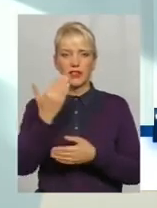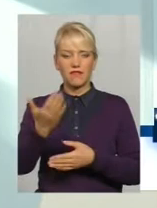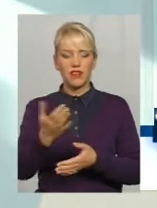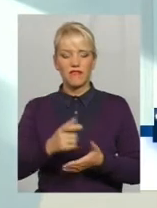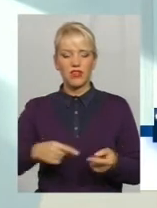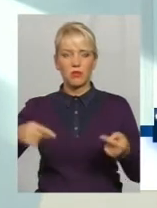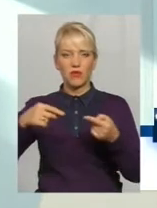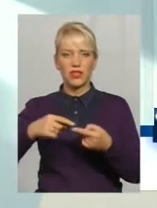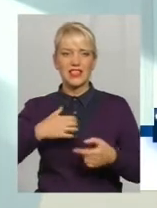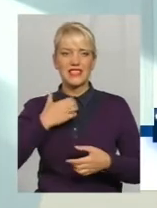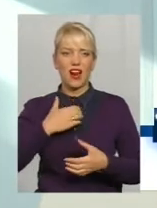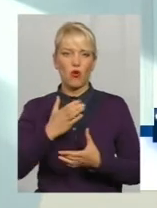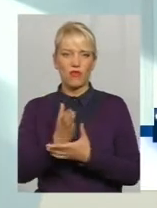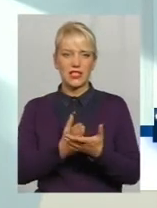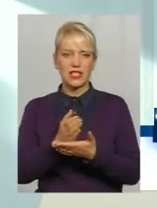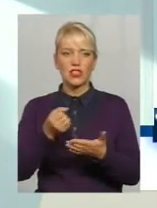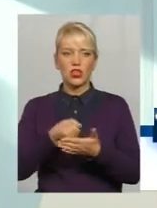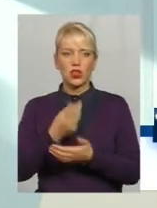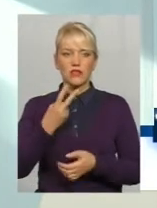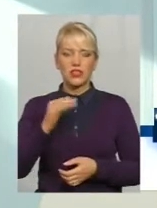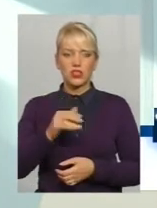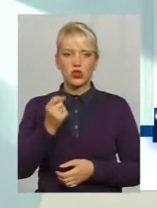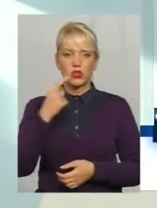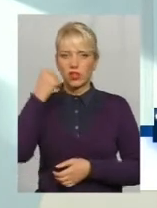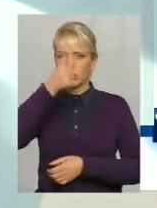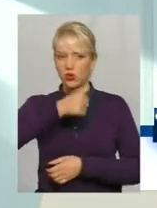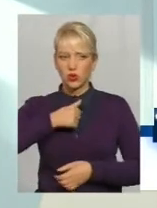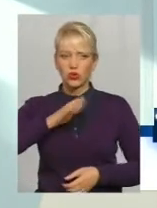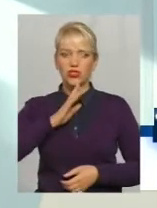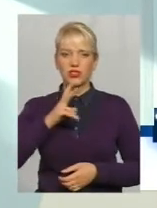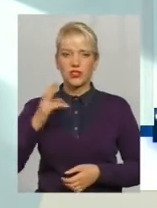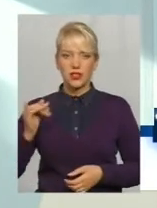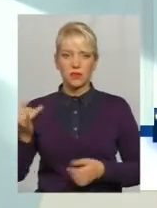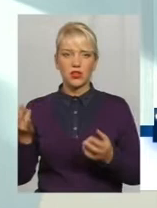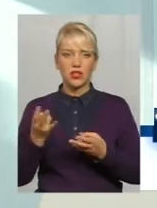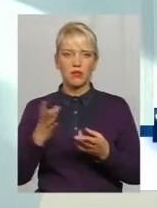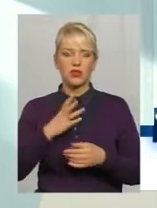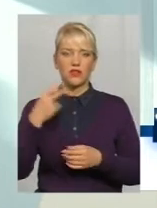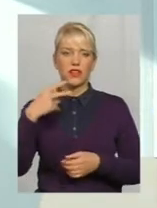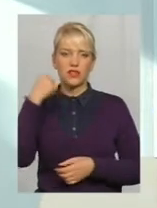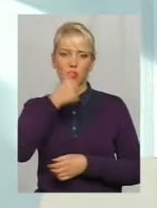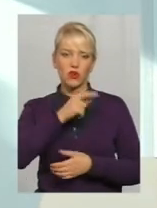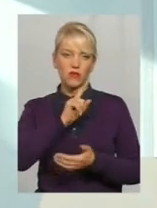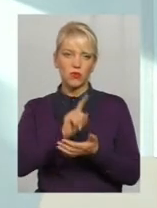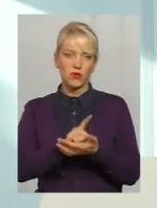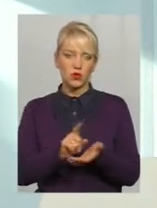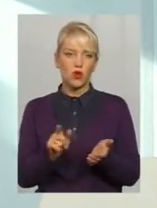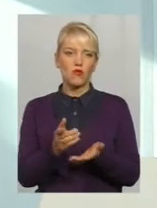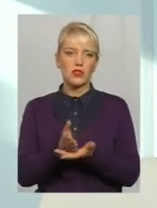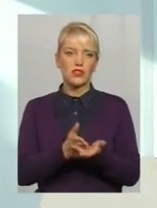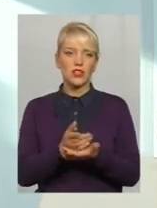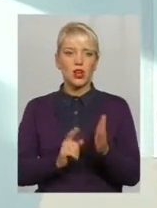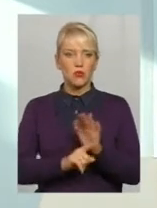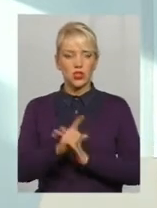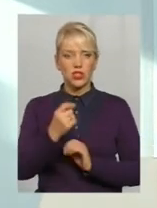стаж. Який це страховий стаж? До 2011 року жінці потрібно було 20 років обов'язкового стажу. Починаючи